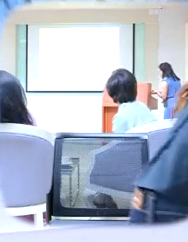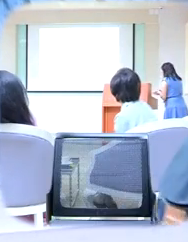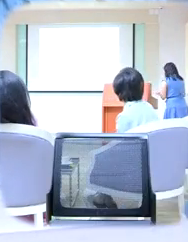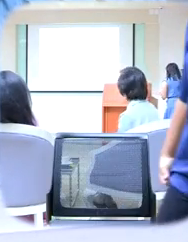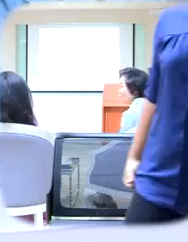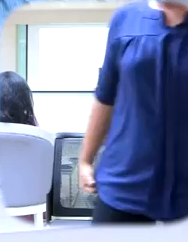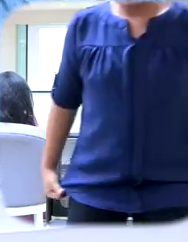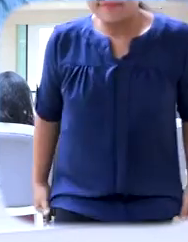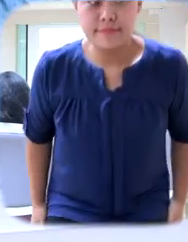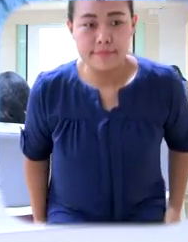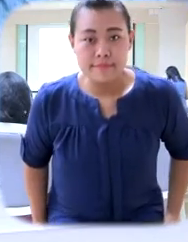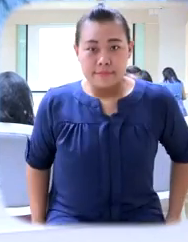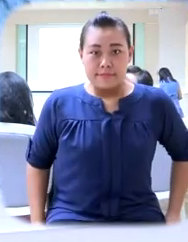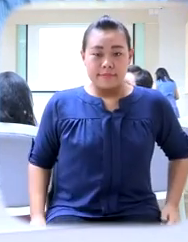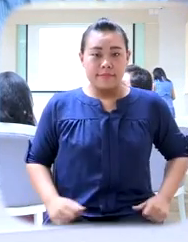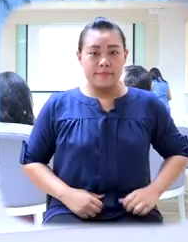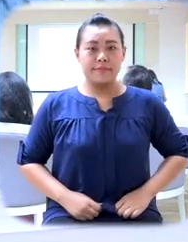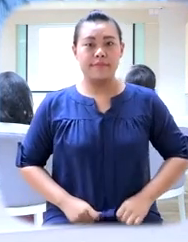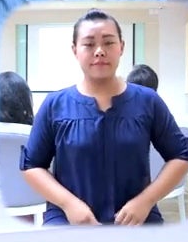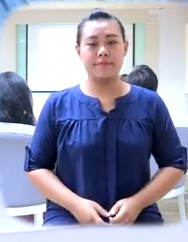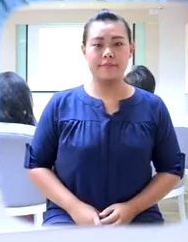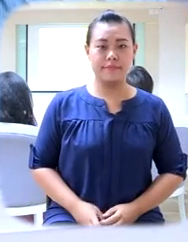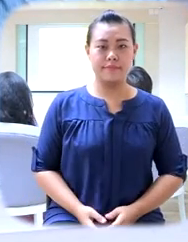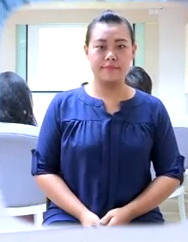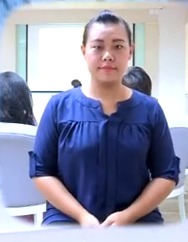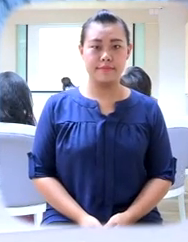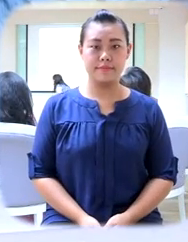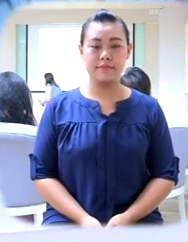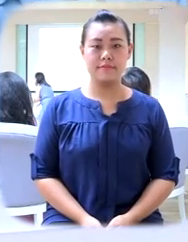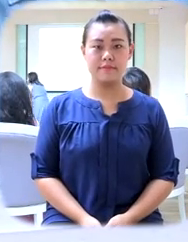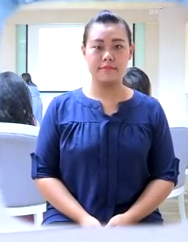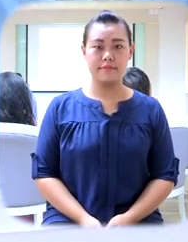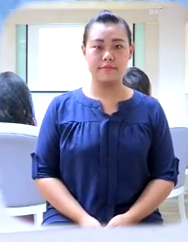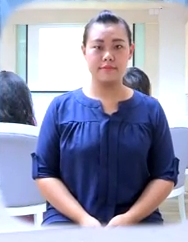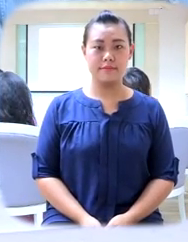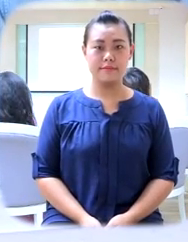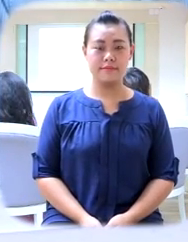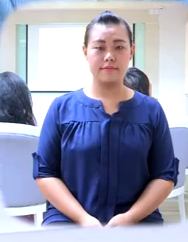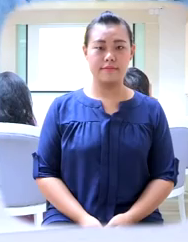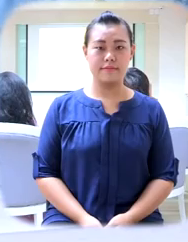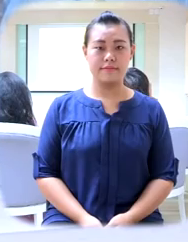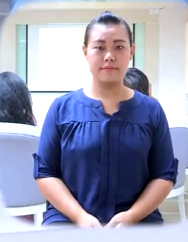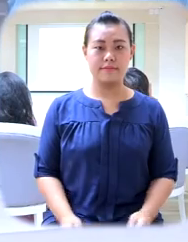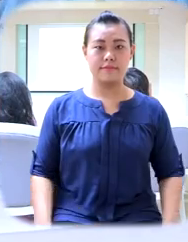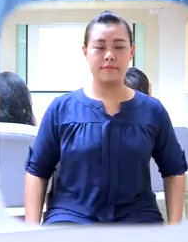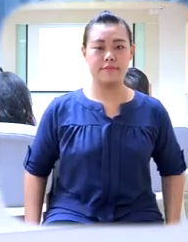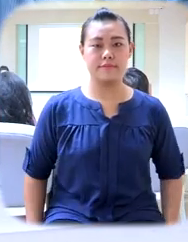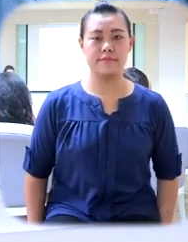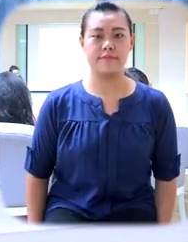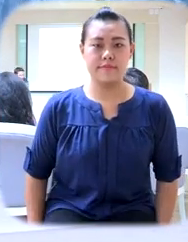edition. There is a Thai script edition and translation. And there is an English translation, which was done by a